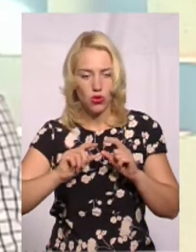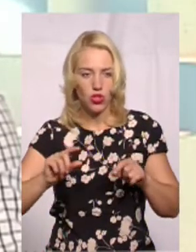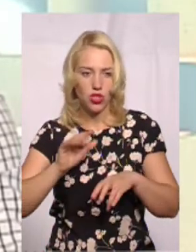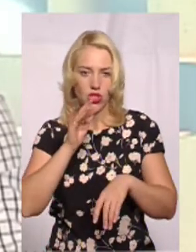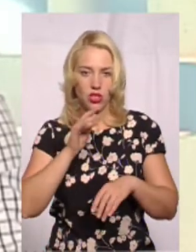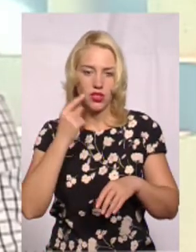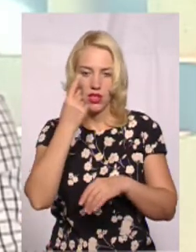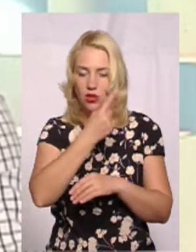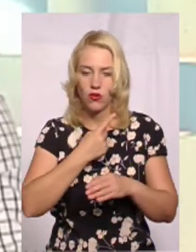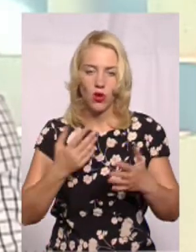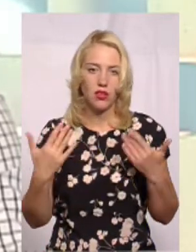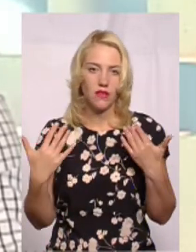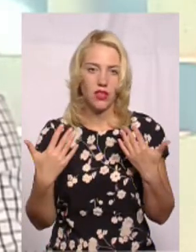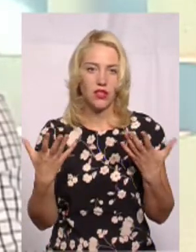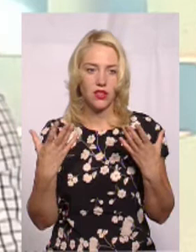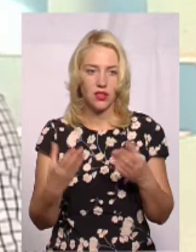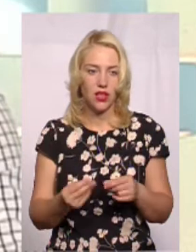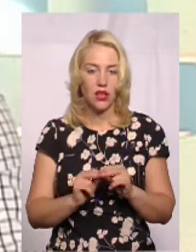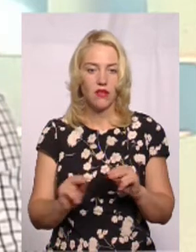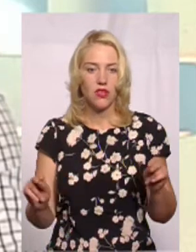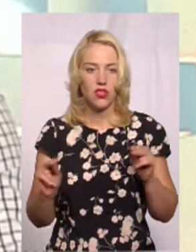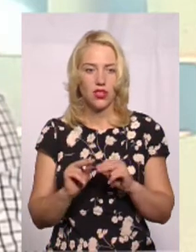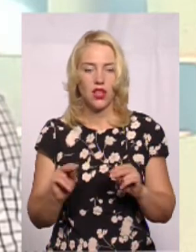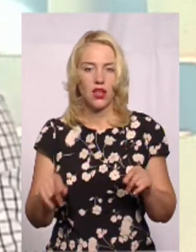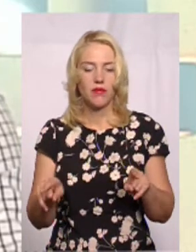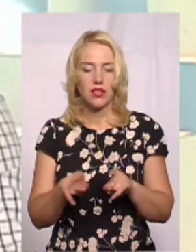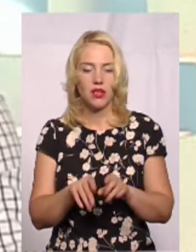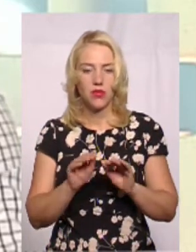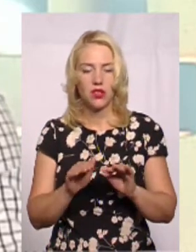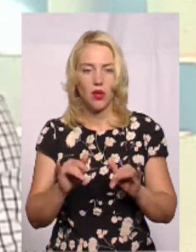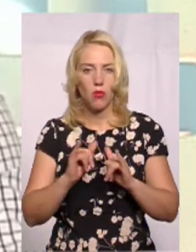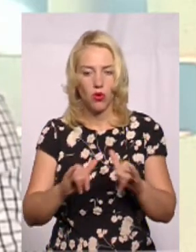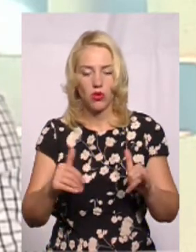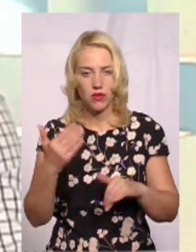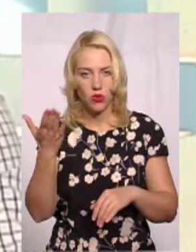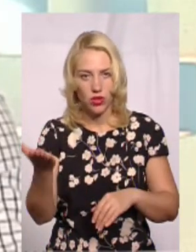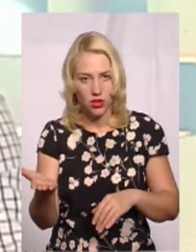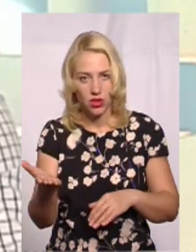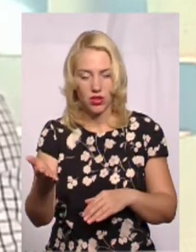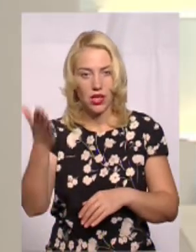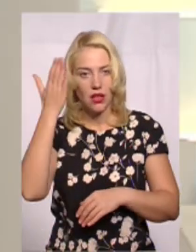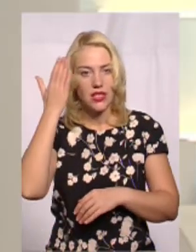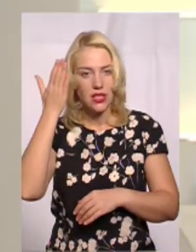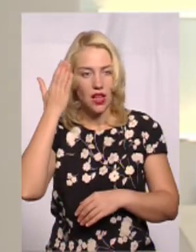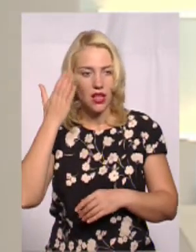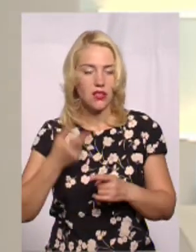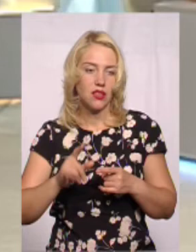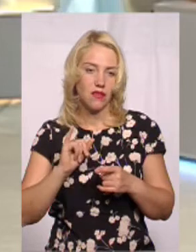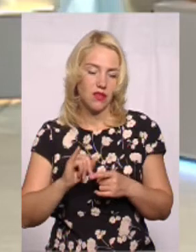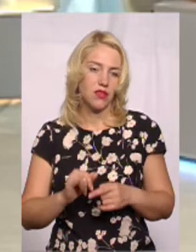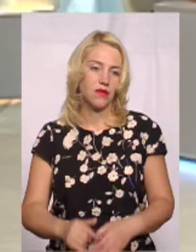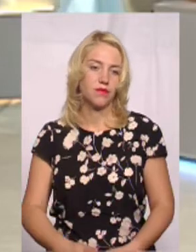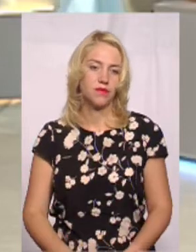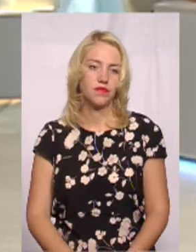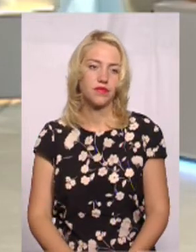індивідуально, вихідні дні вчителям з такими дітьми по розвитку їхніх обдарувань, здібності, а потім і